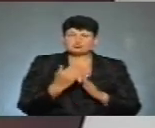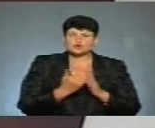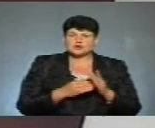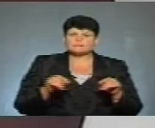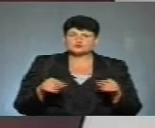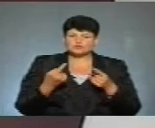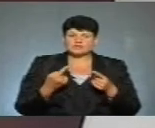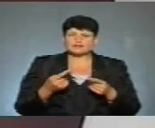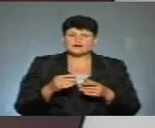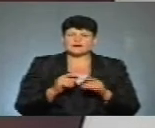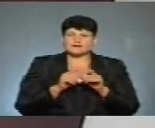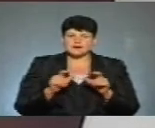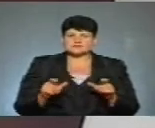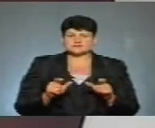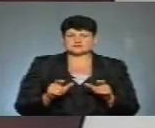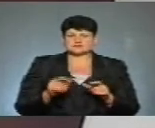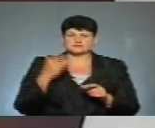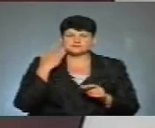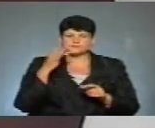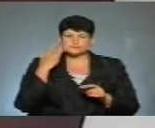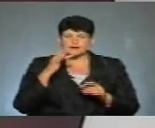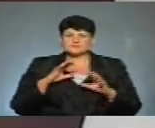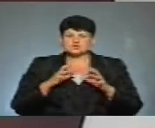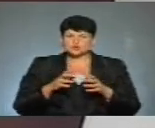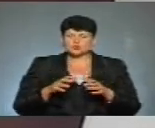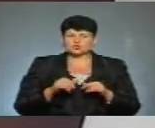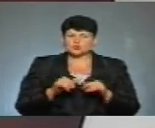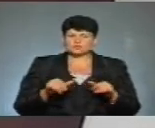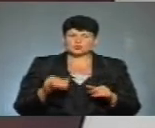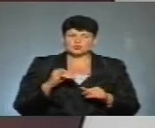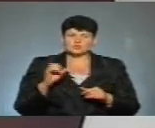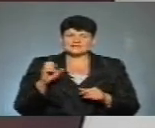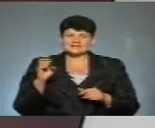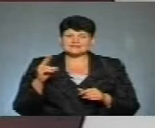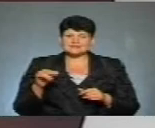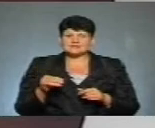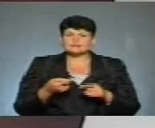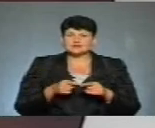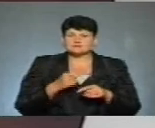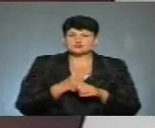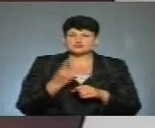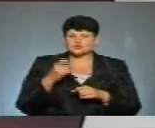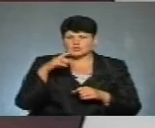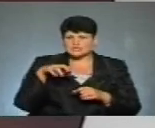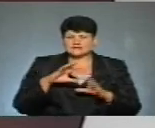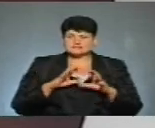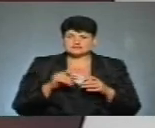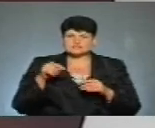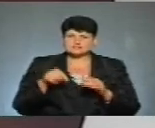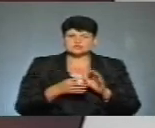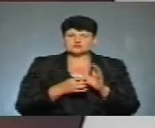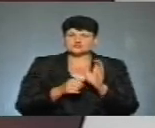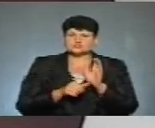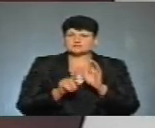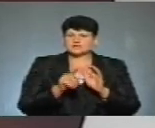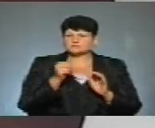створила Агенція Сполучених Штатів з міжнародного розвитку USAID. Агенція працює в 100 країнах світу з 1961 року.